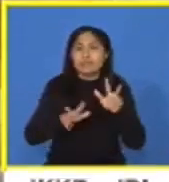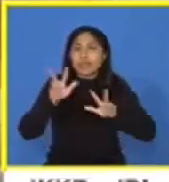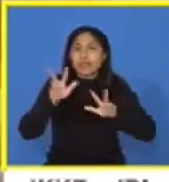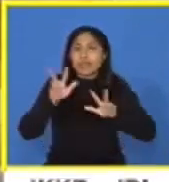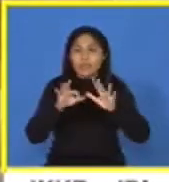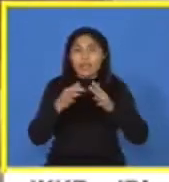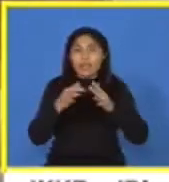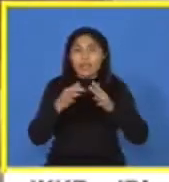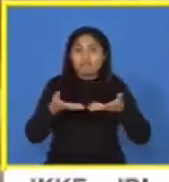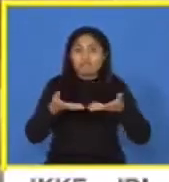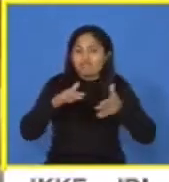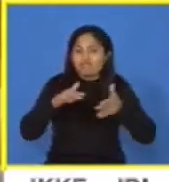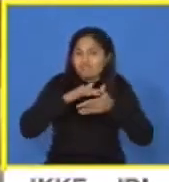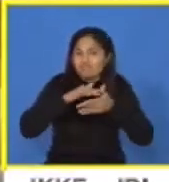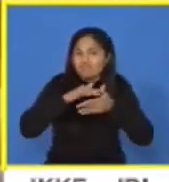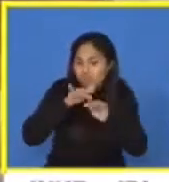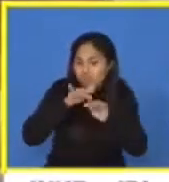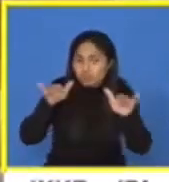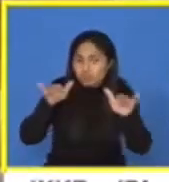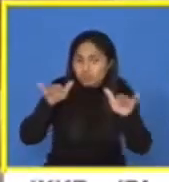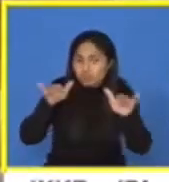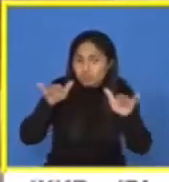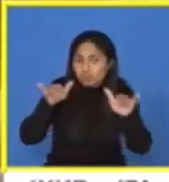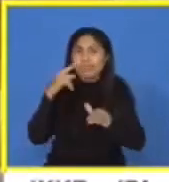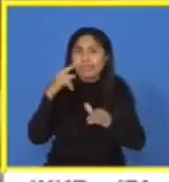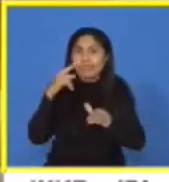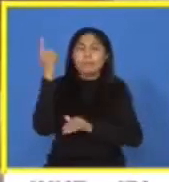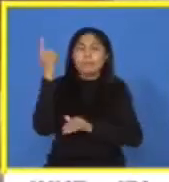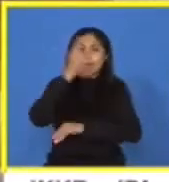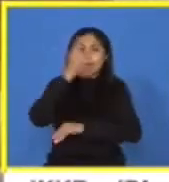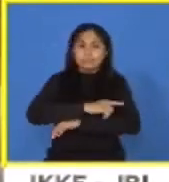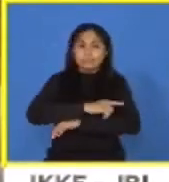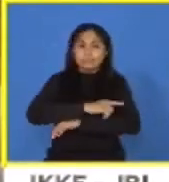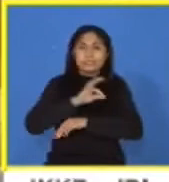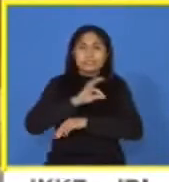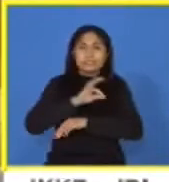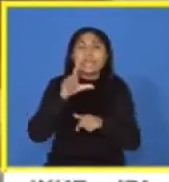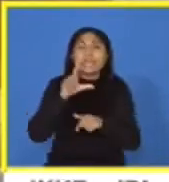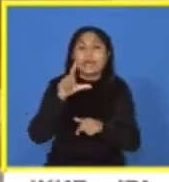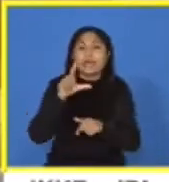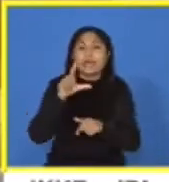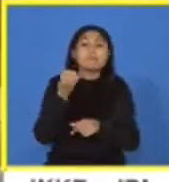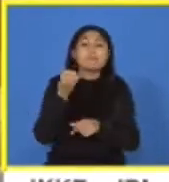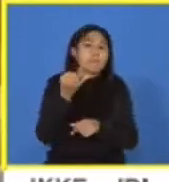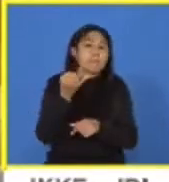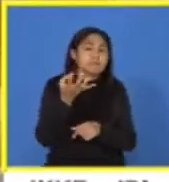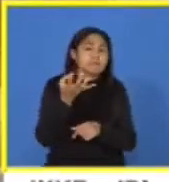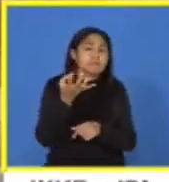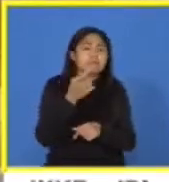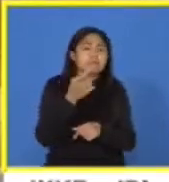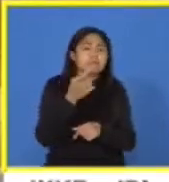rata-rata kasus harian. Dan tentunya saat ini kita berada di level berapa sih Pak Filmon?